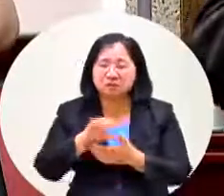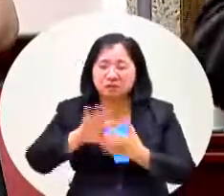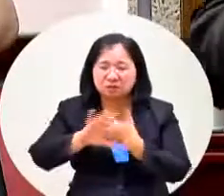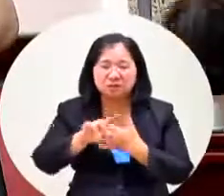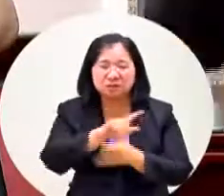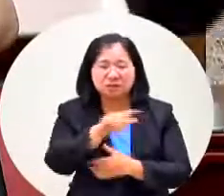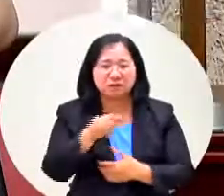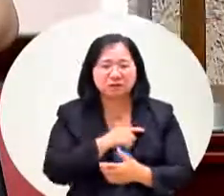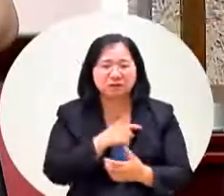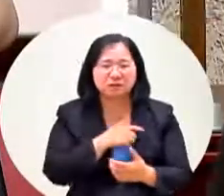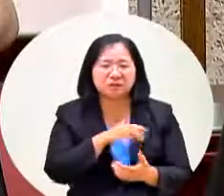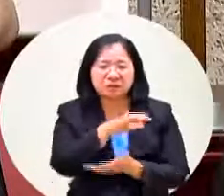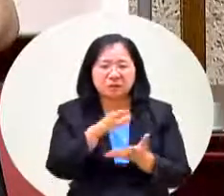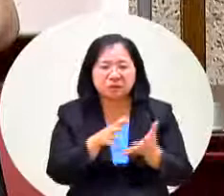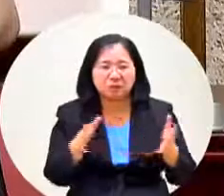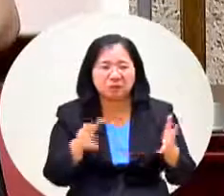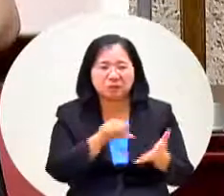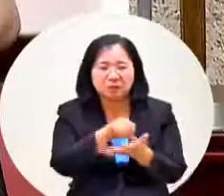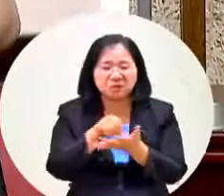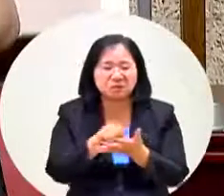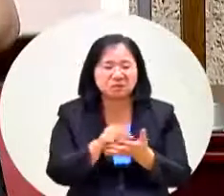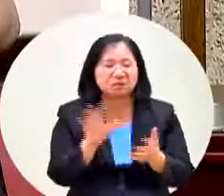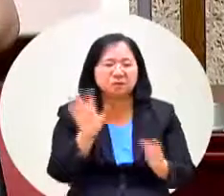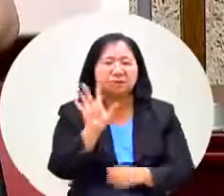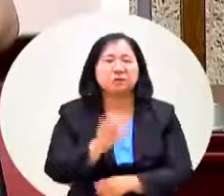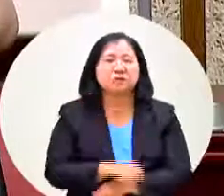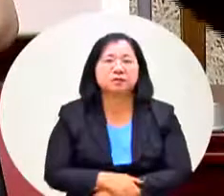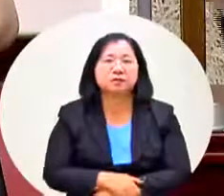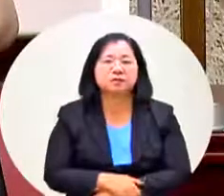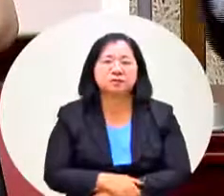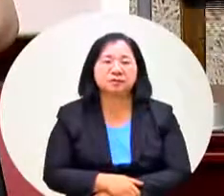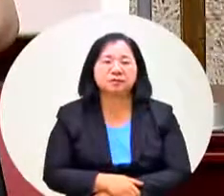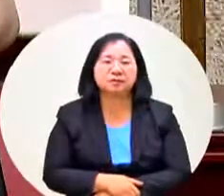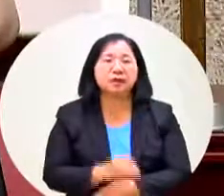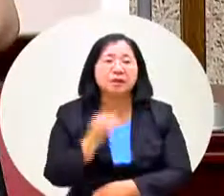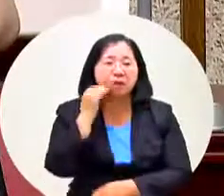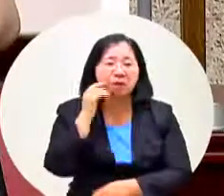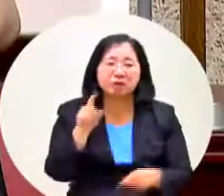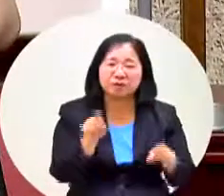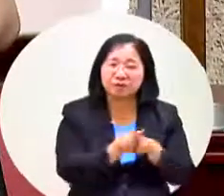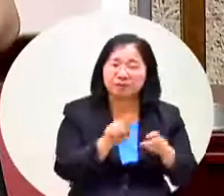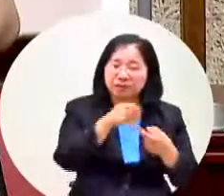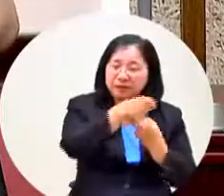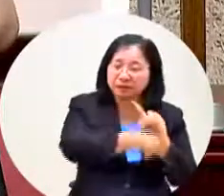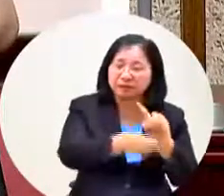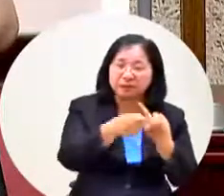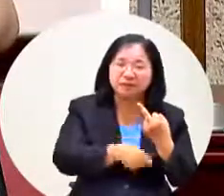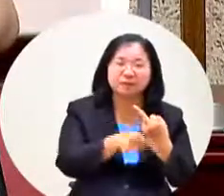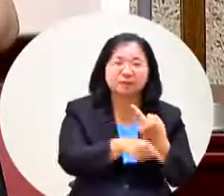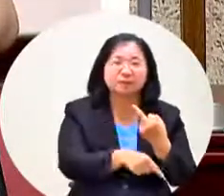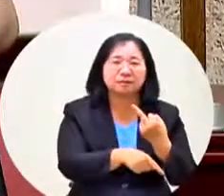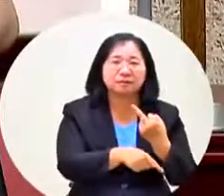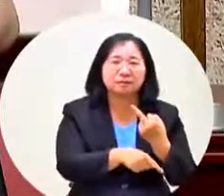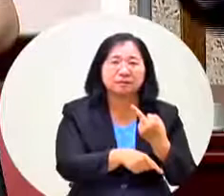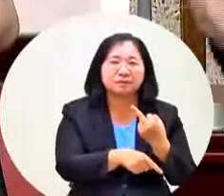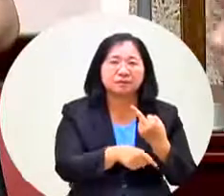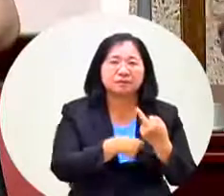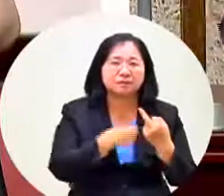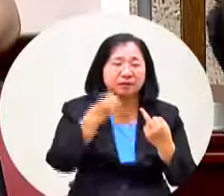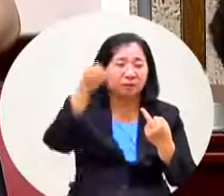佫有相关的条件，吼，伊第一就是这个咱地受灾害的这个面积要